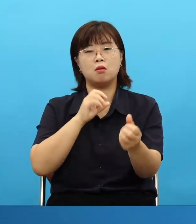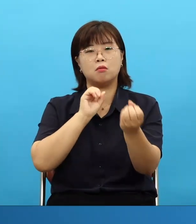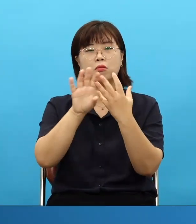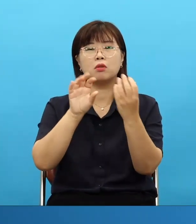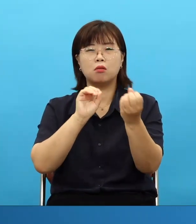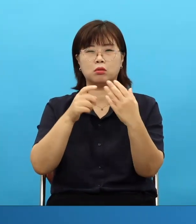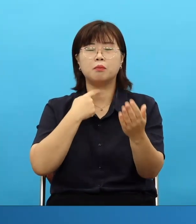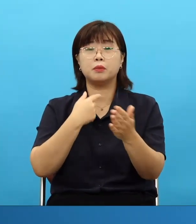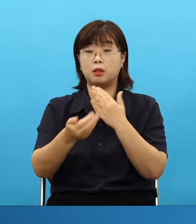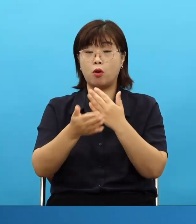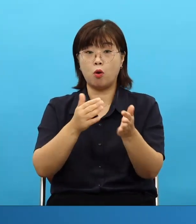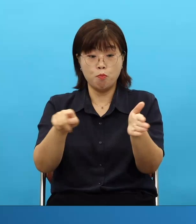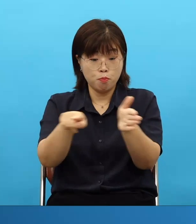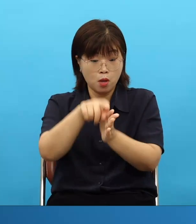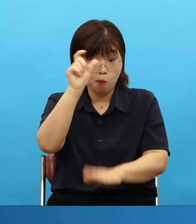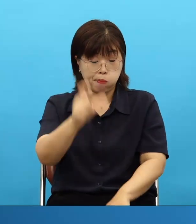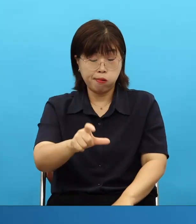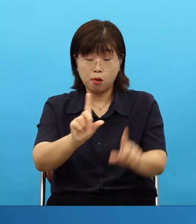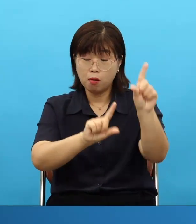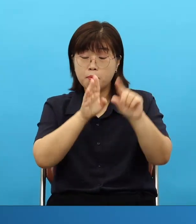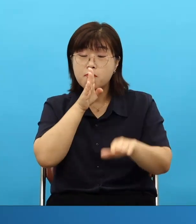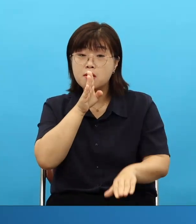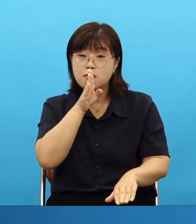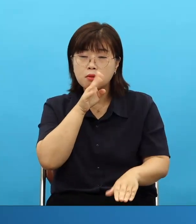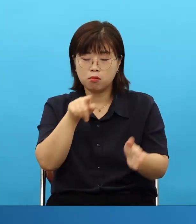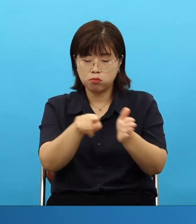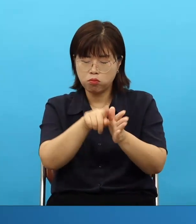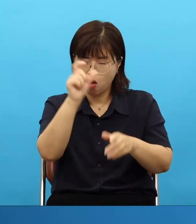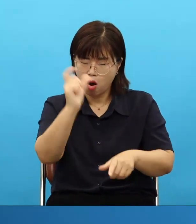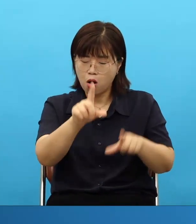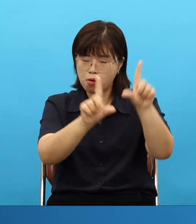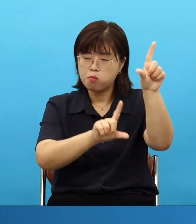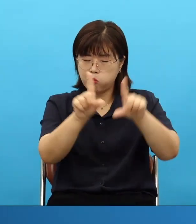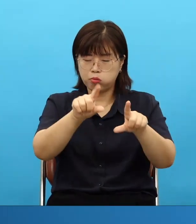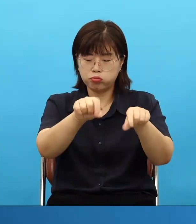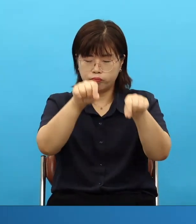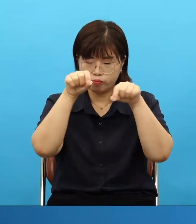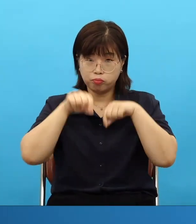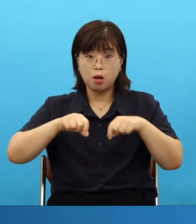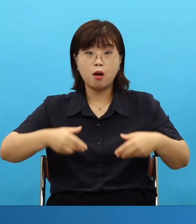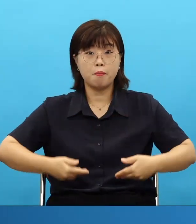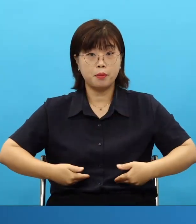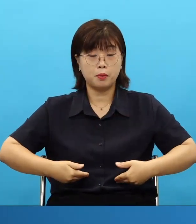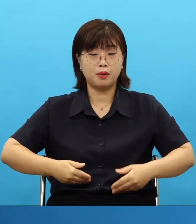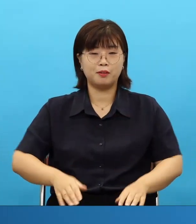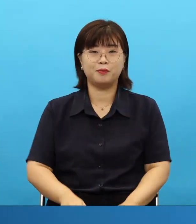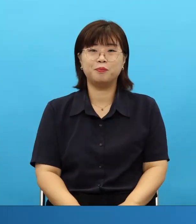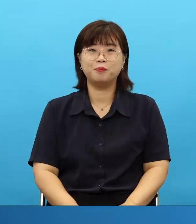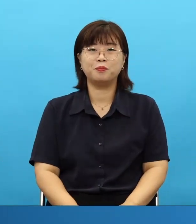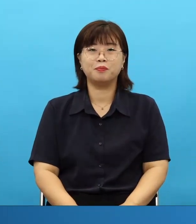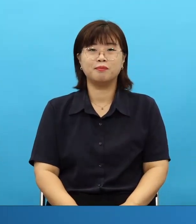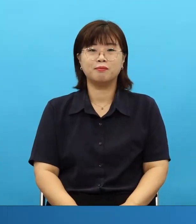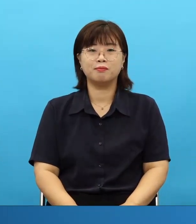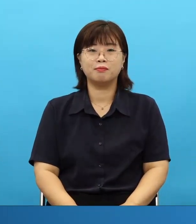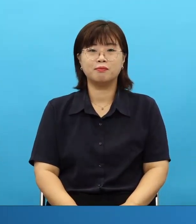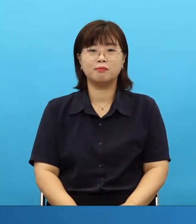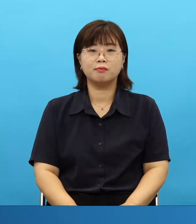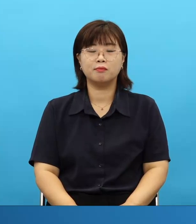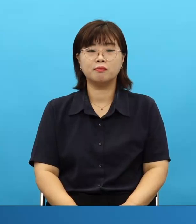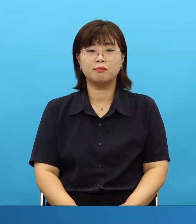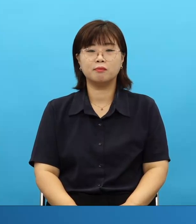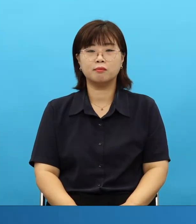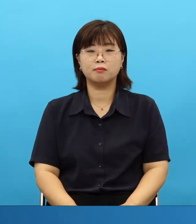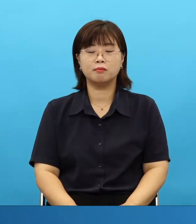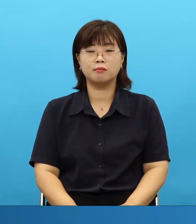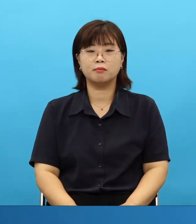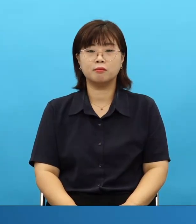it. 가장 손해로 보는 겁니다. Because you incur such a great loss when you are shaken. 학생들도 자라서는 동안에 너무